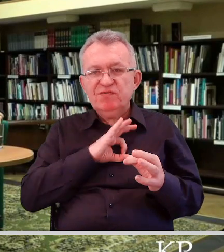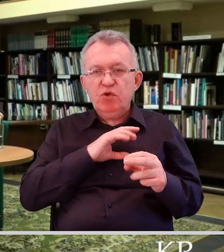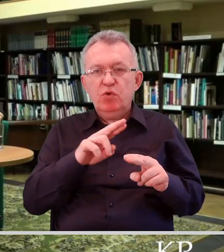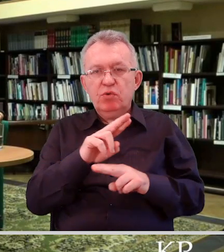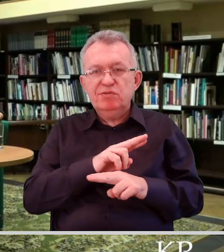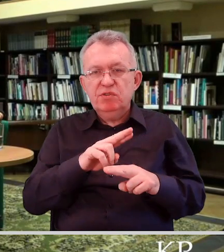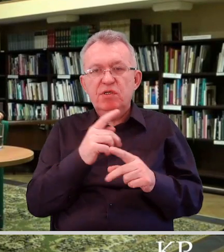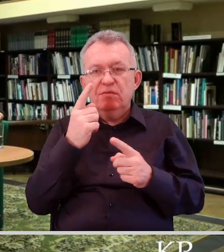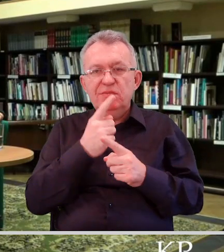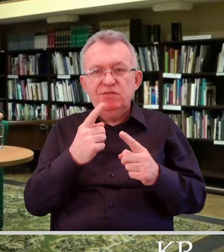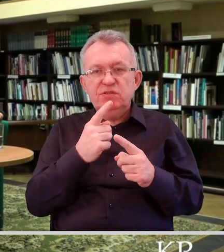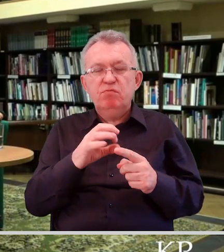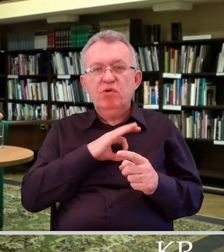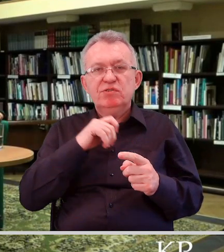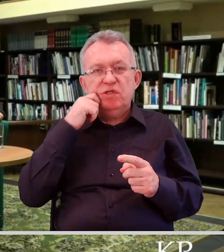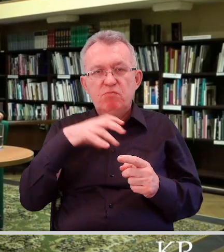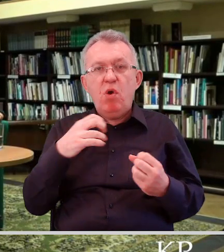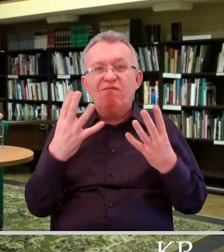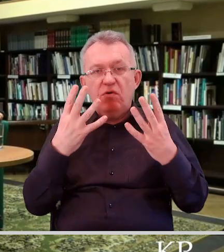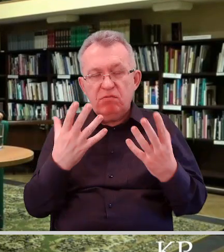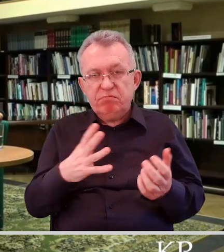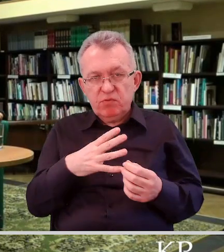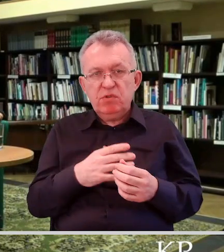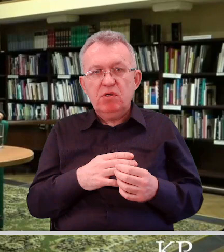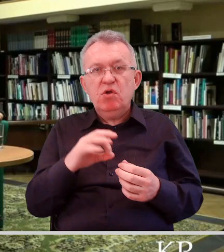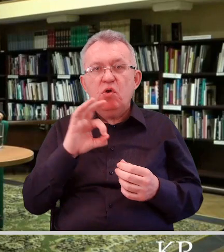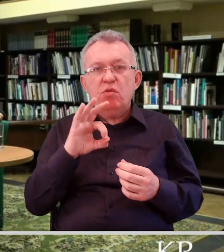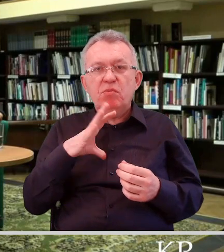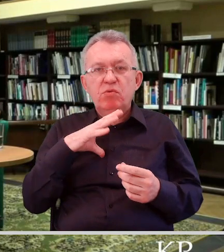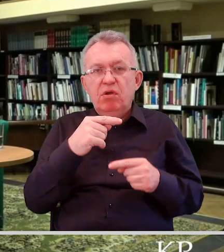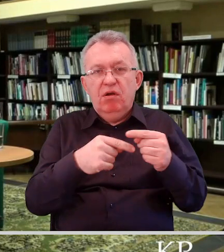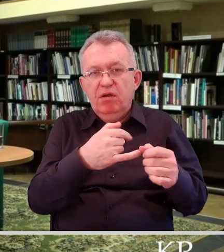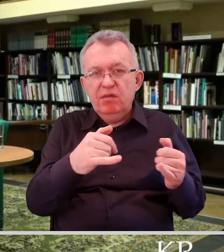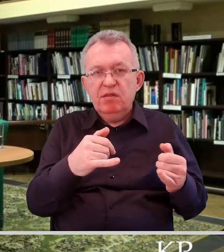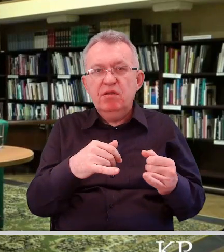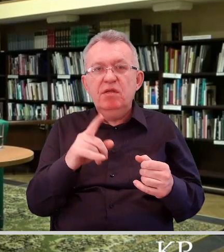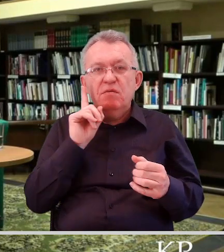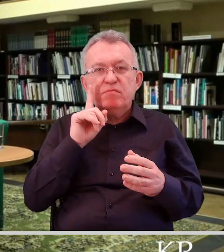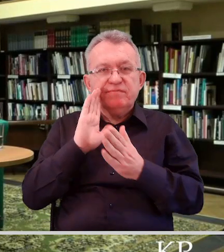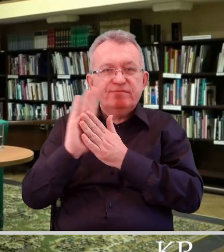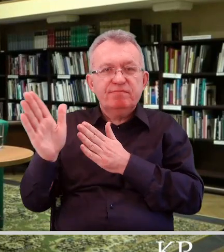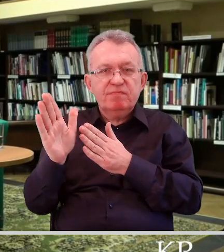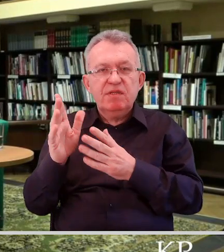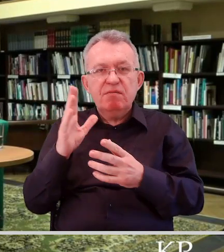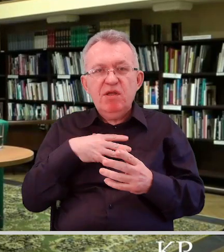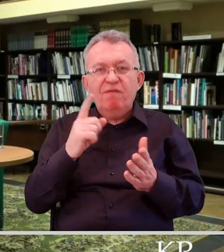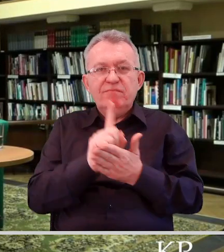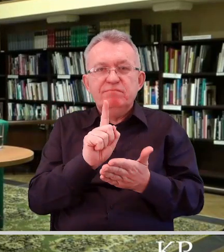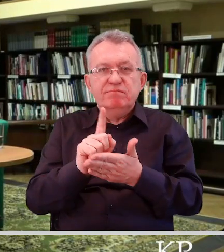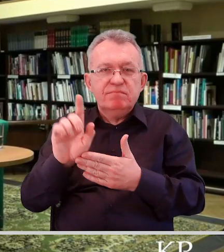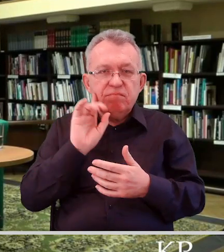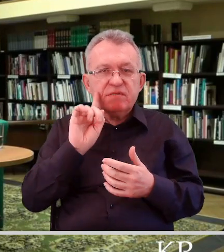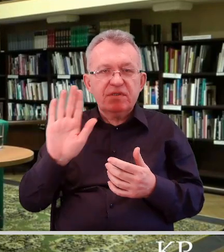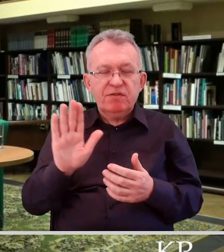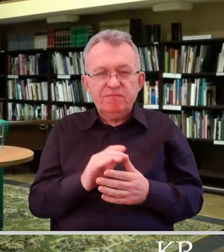rodzinie, to myślę na przykład, no tak, mój dziadek był adwokatem, a tam ktoś tam był. I myślę sobie, to idzie po męskiej linii, dlatego że to oni mają te zasługi.